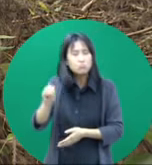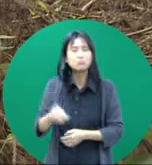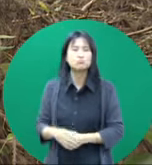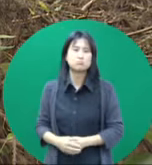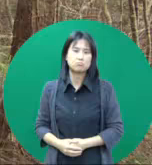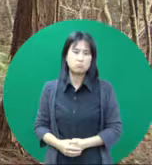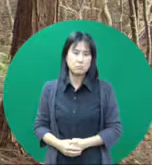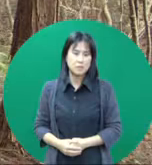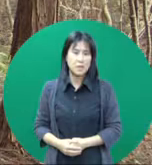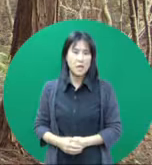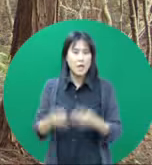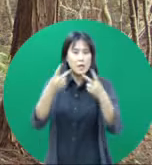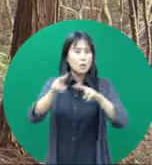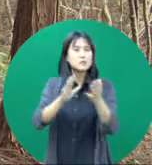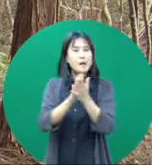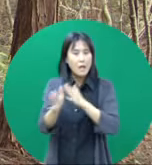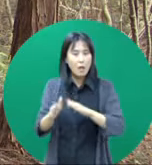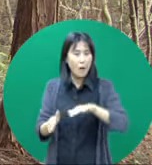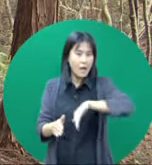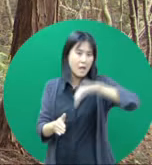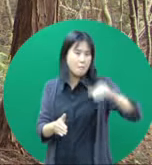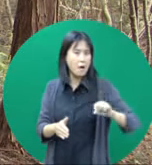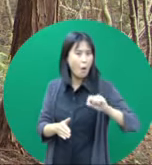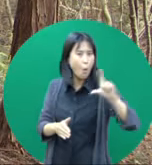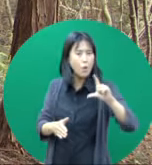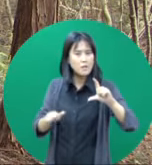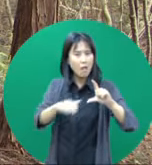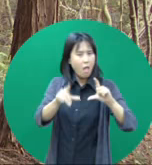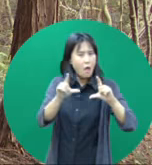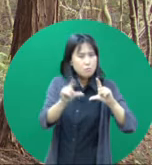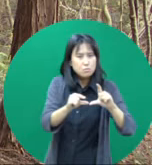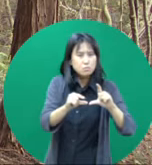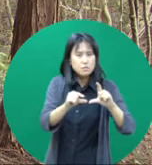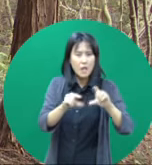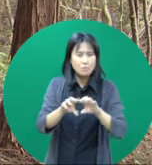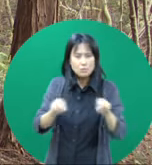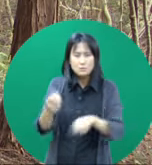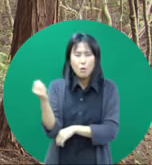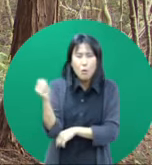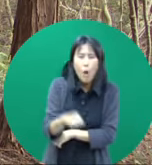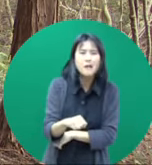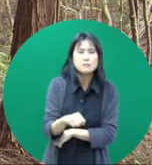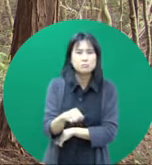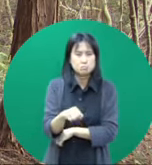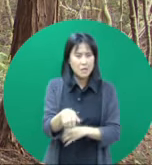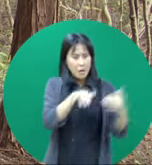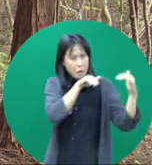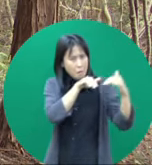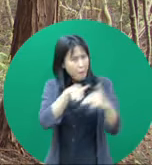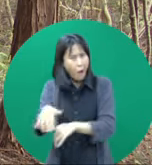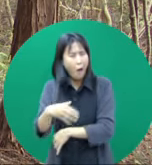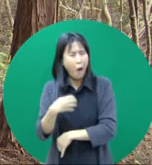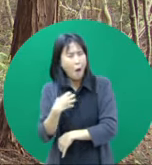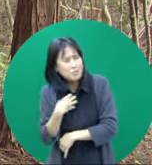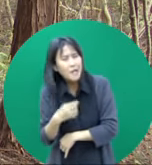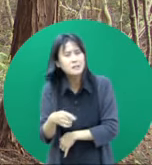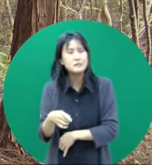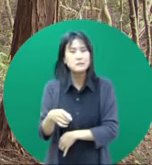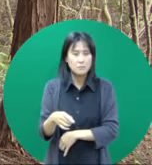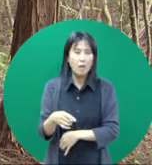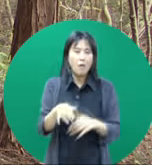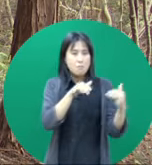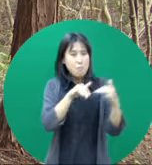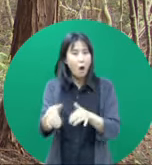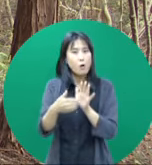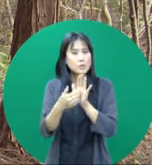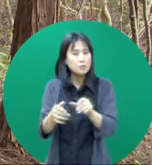。広島県は平野が少なく地質も脆いと言われています。土砂災害から私たちの暮らしを守